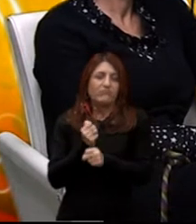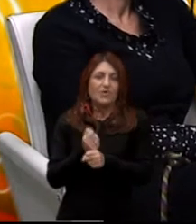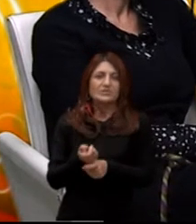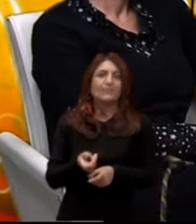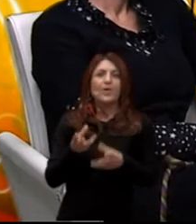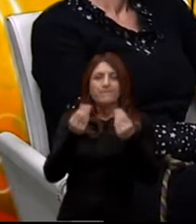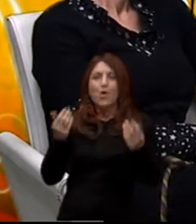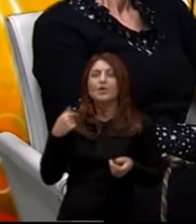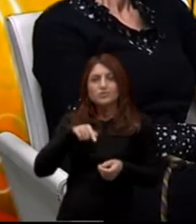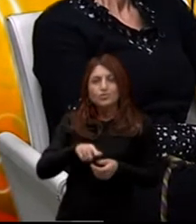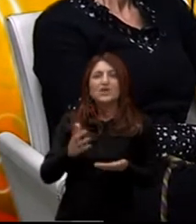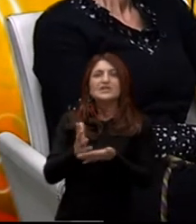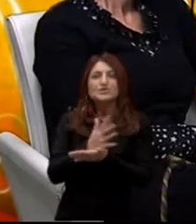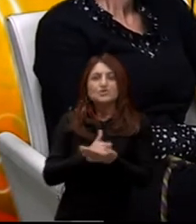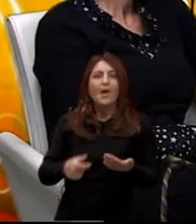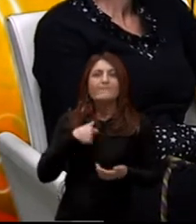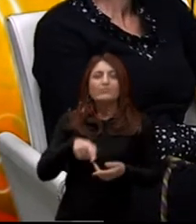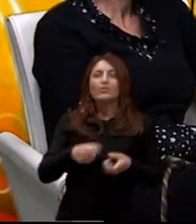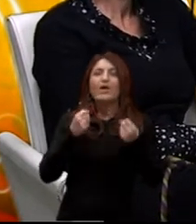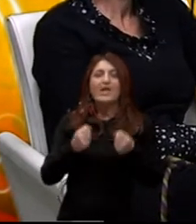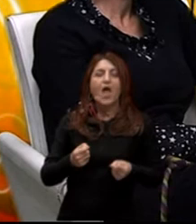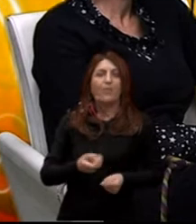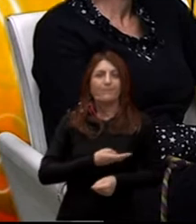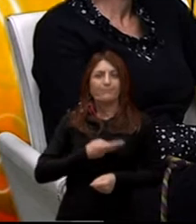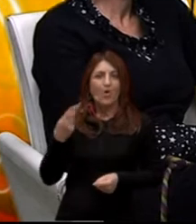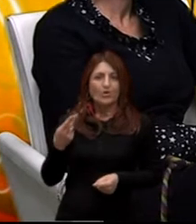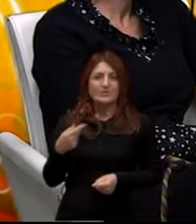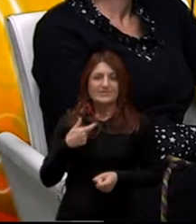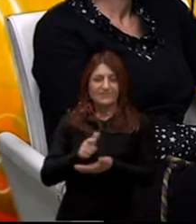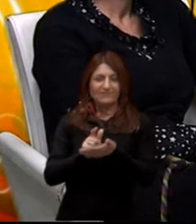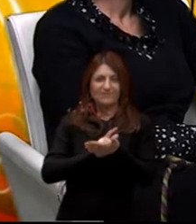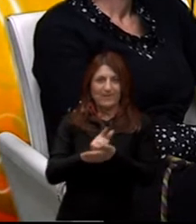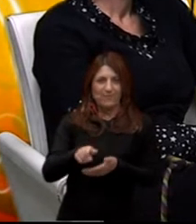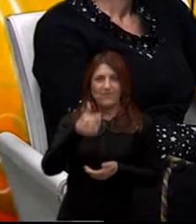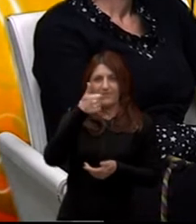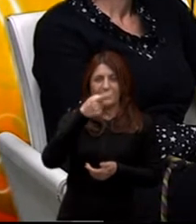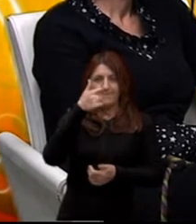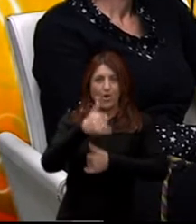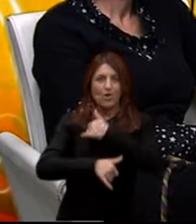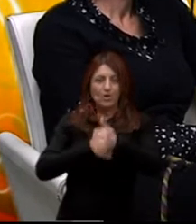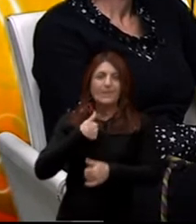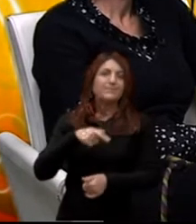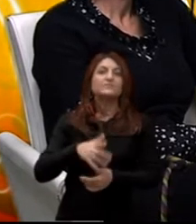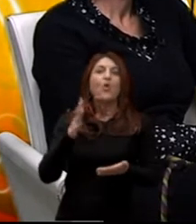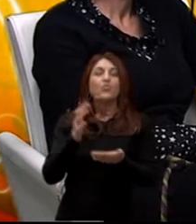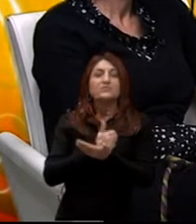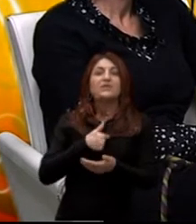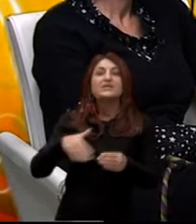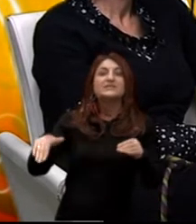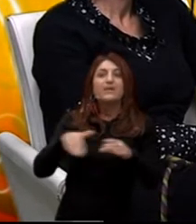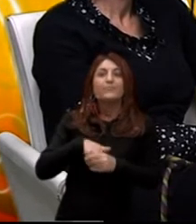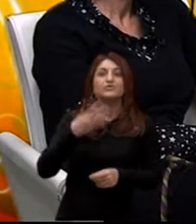koristili mnogi poslodavci. Ono na što smo mi osobito ponosni tijekom tih godinu i pol smo uspjeli zapravo